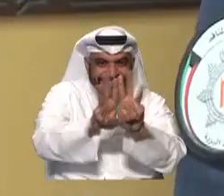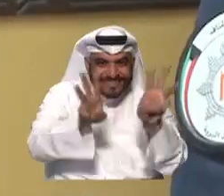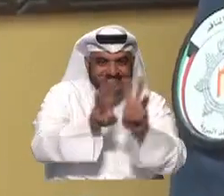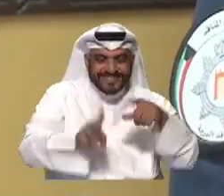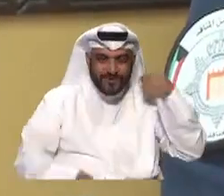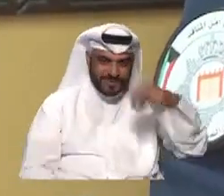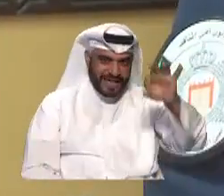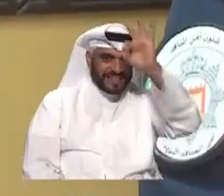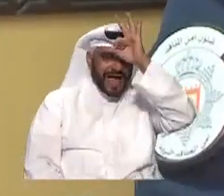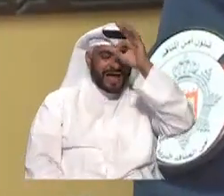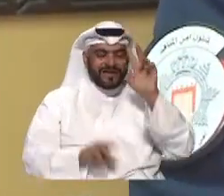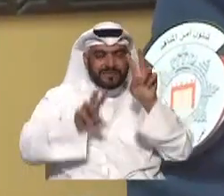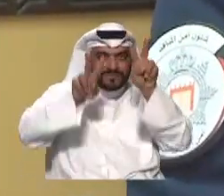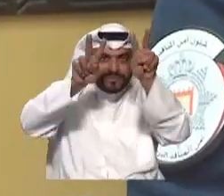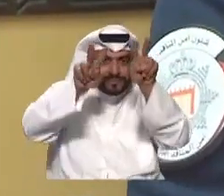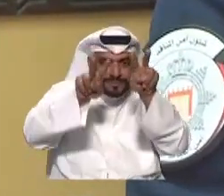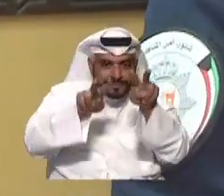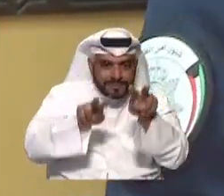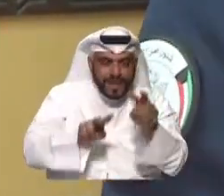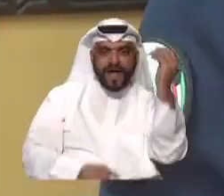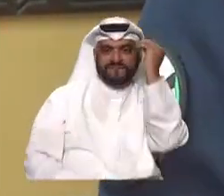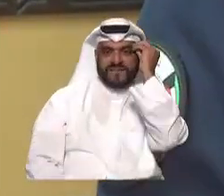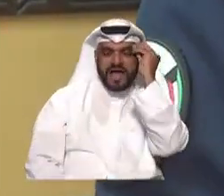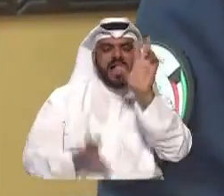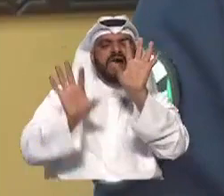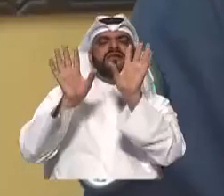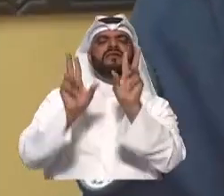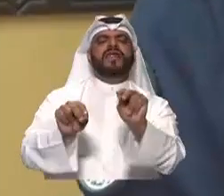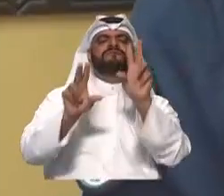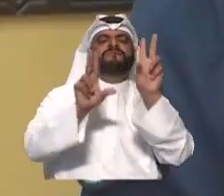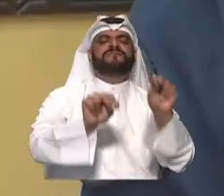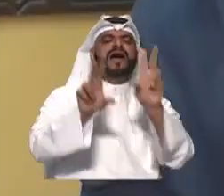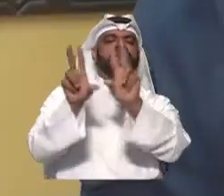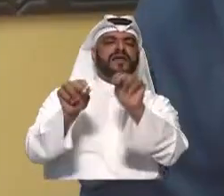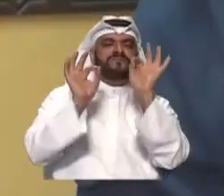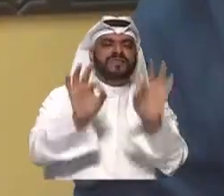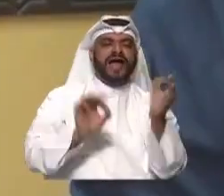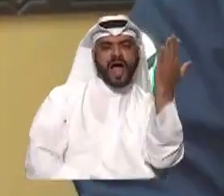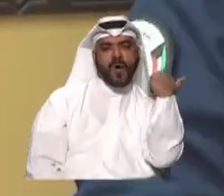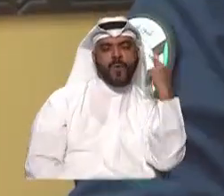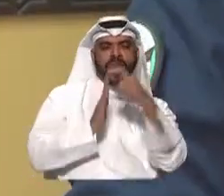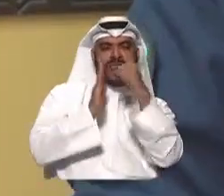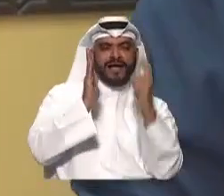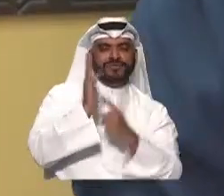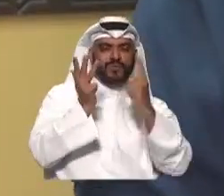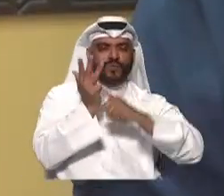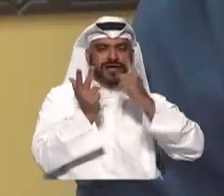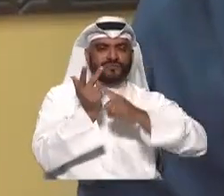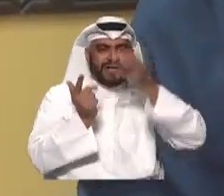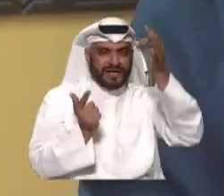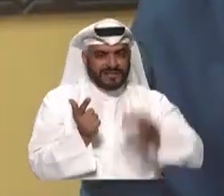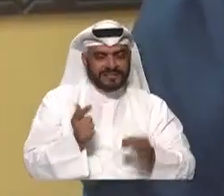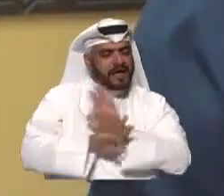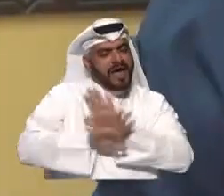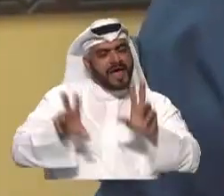موجوده، ولكن ما تغير شيء لحد الآن، نفس الشروط اللي هي السابقة، اللهم بس تغير وقت